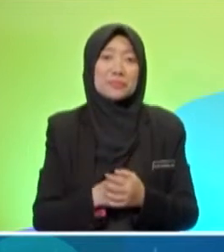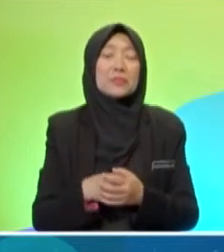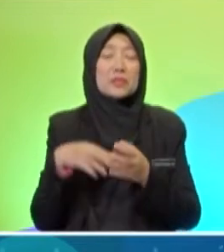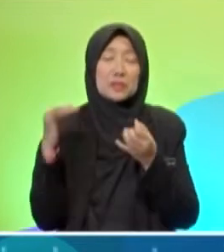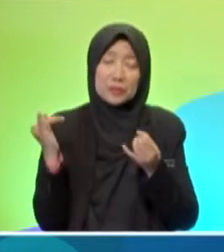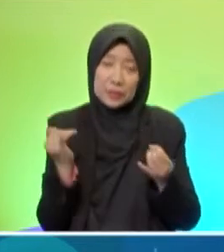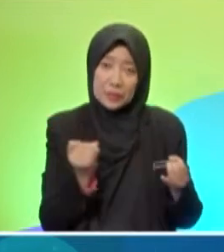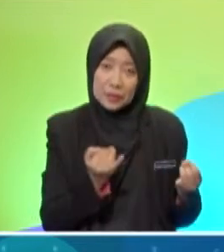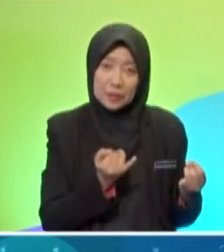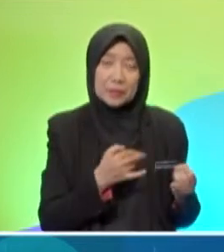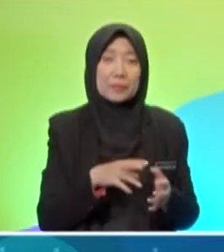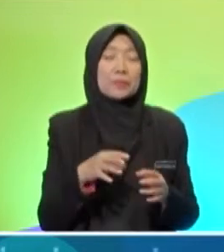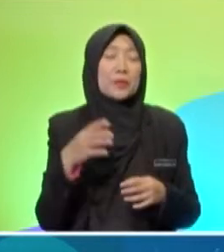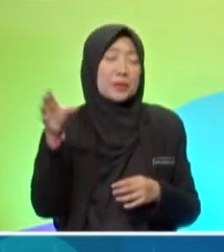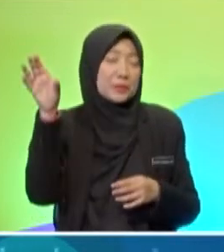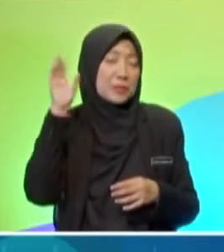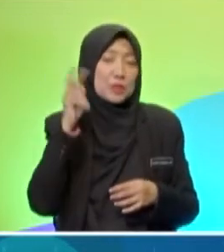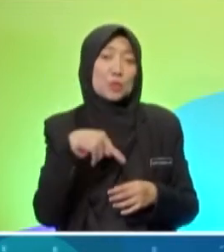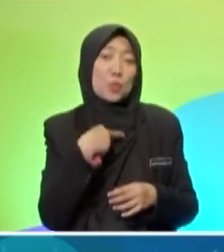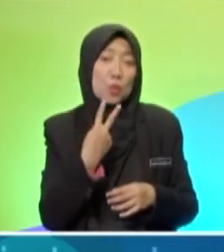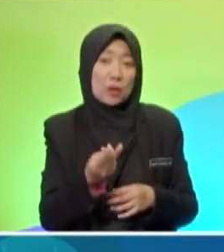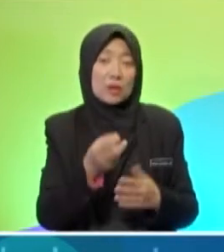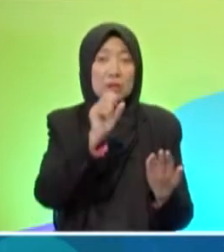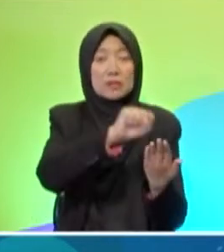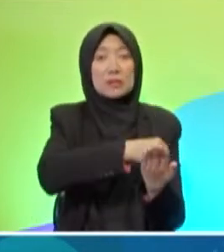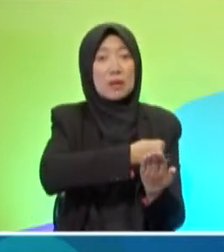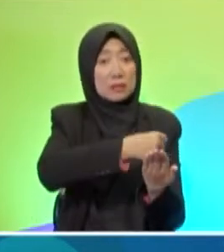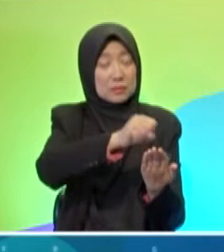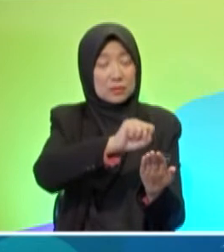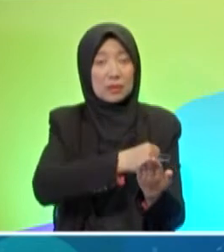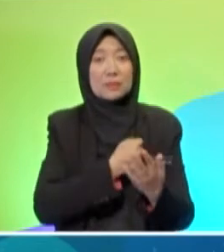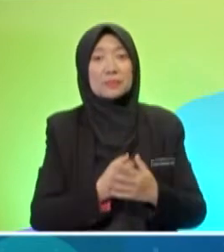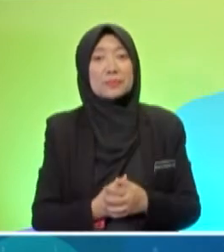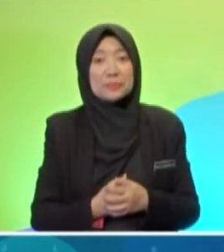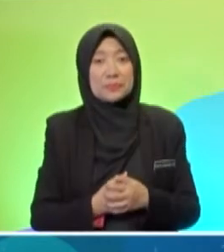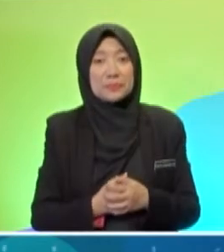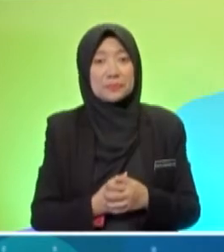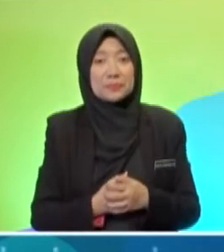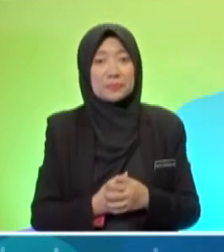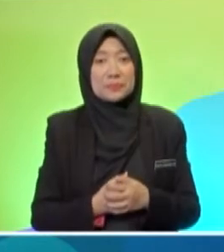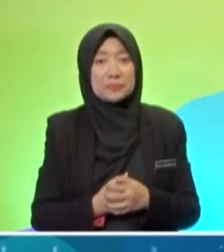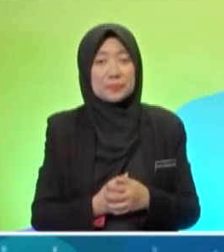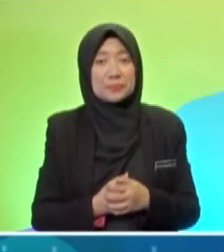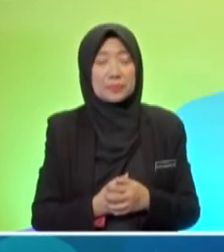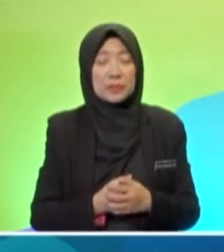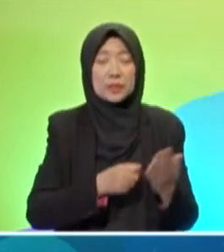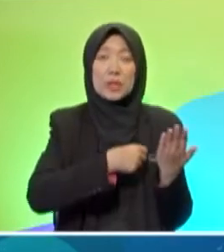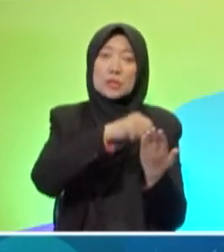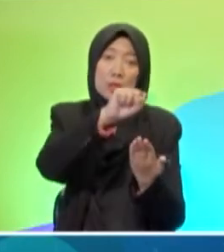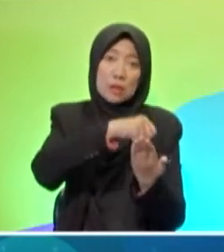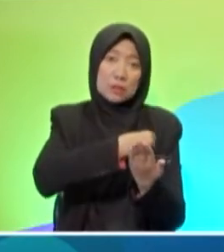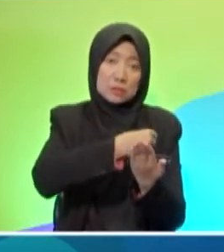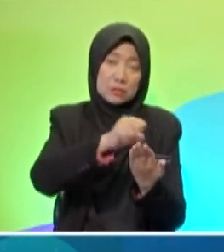enggak dengar suara Zakwan saja Andhika masih ke saja tersebut Hai saja yang